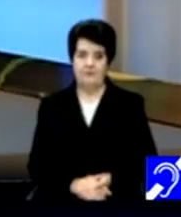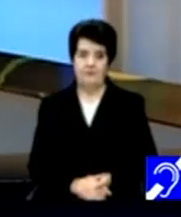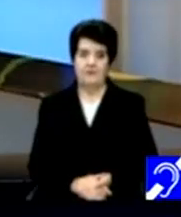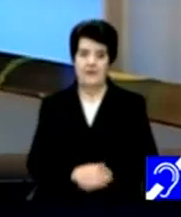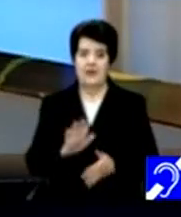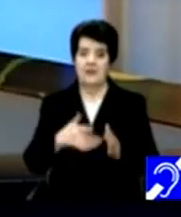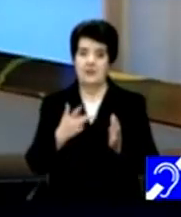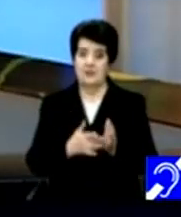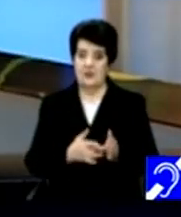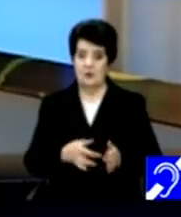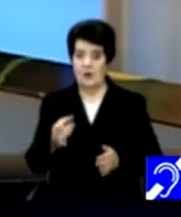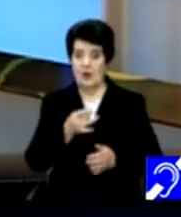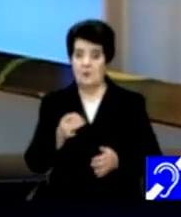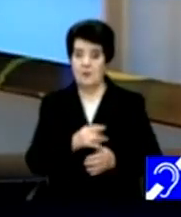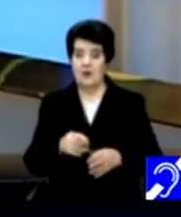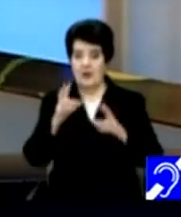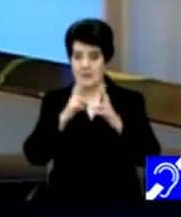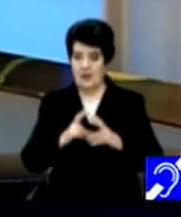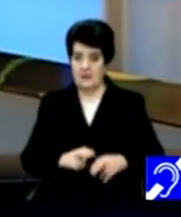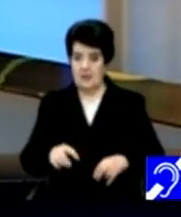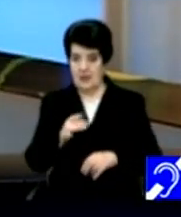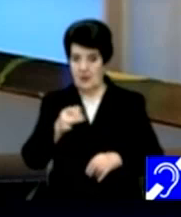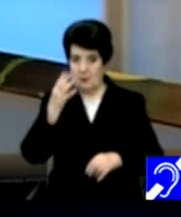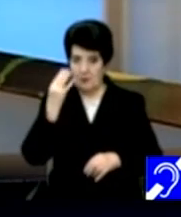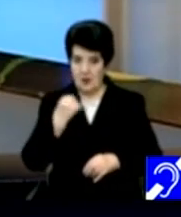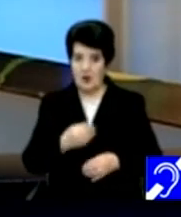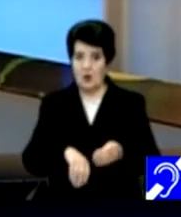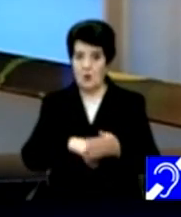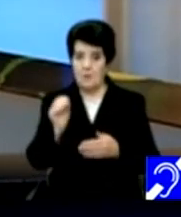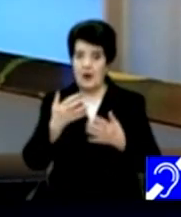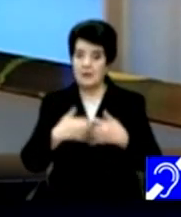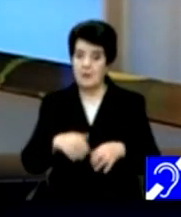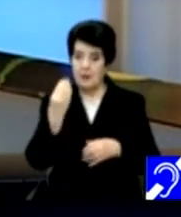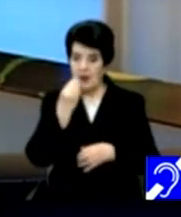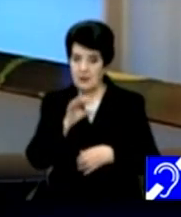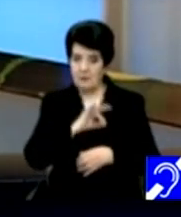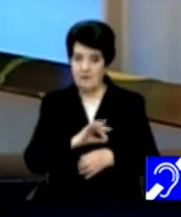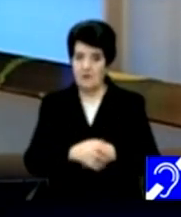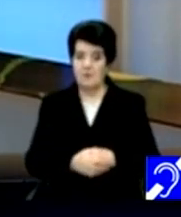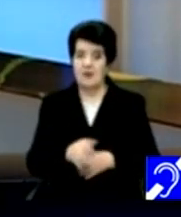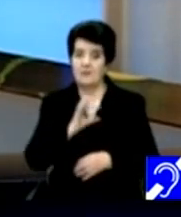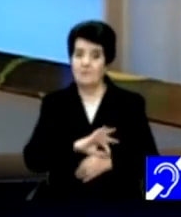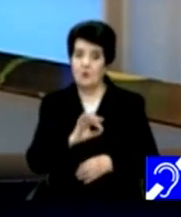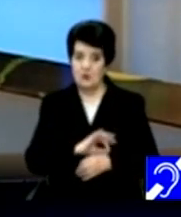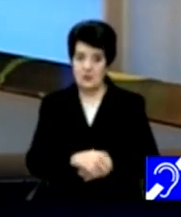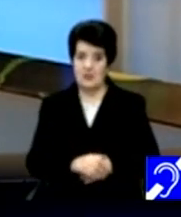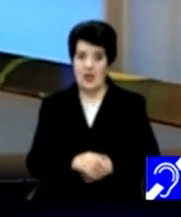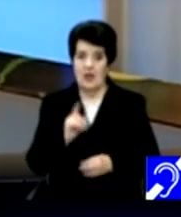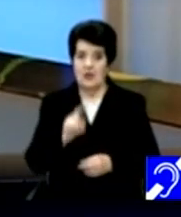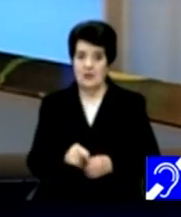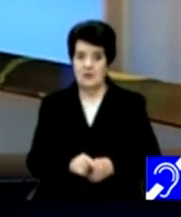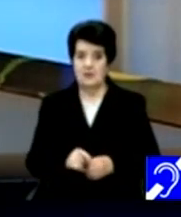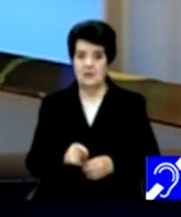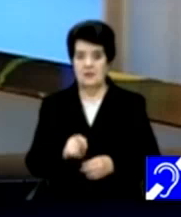Centrul Republican de Diagnosticare Medicală din Republica Moldova va cumpăra un aparat performant ce va putea fi folosit inclusiv la